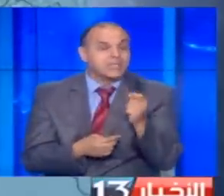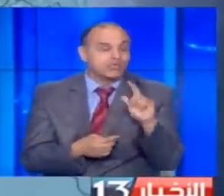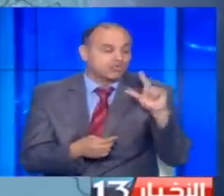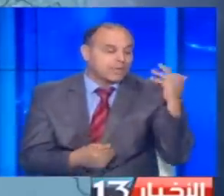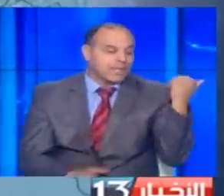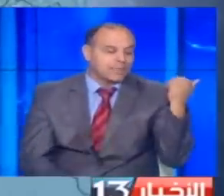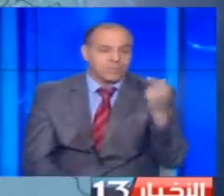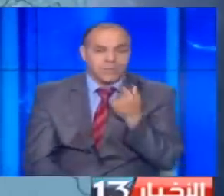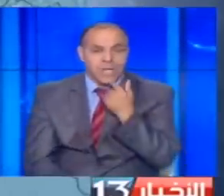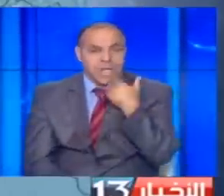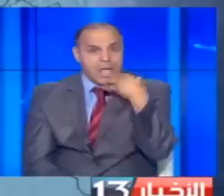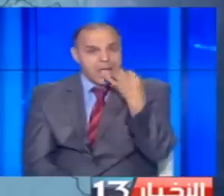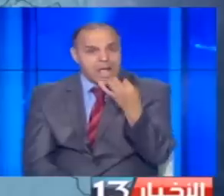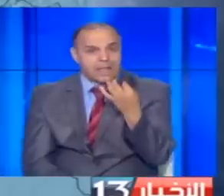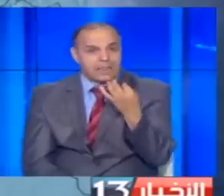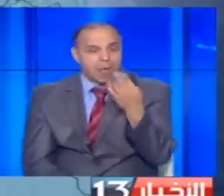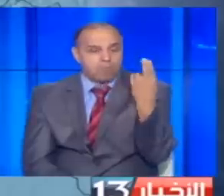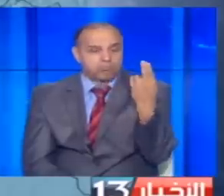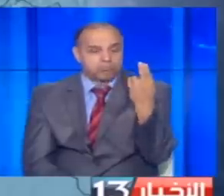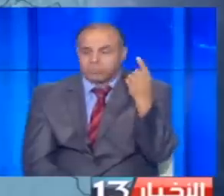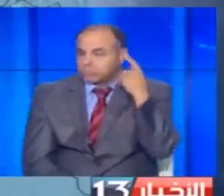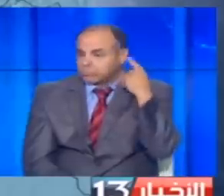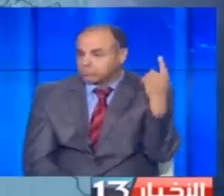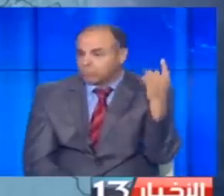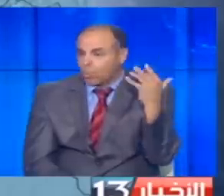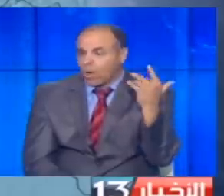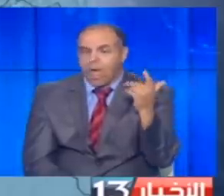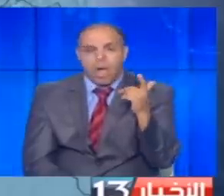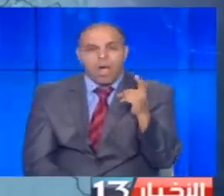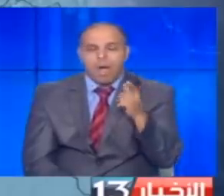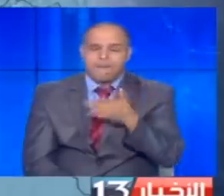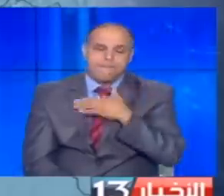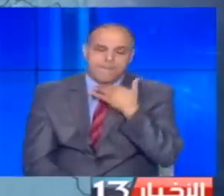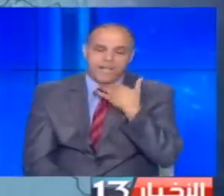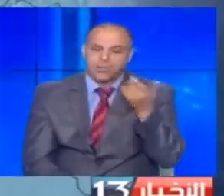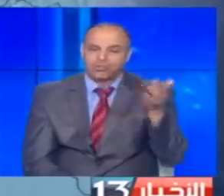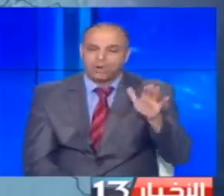الماضي فيما لم ترد انباء عن وقوع قتلى